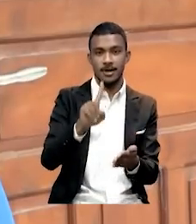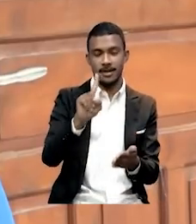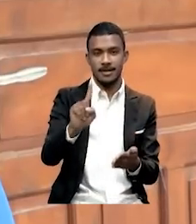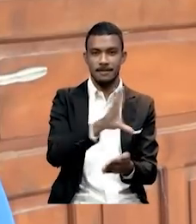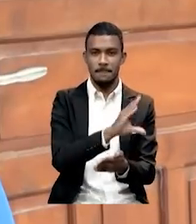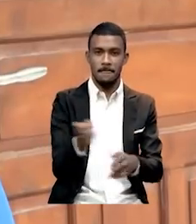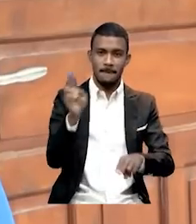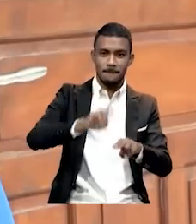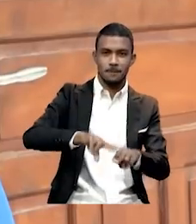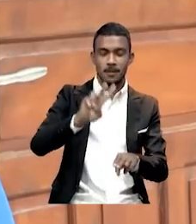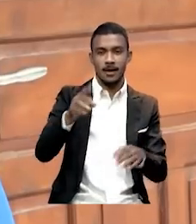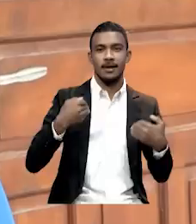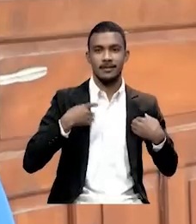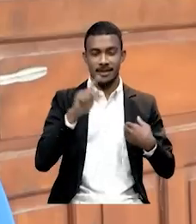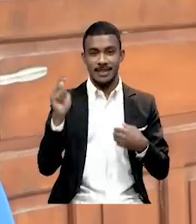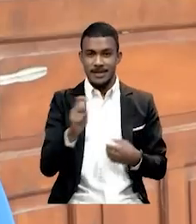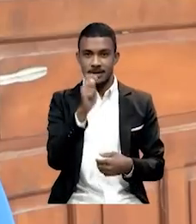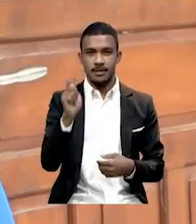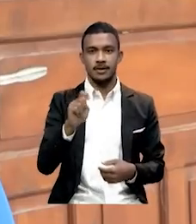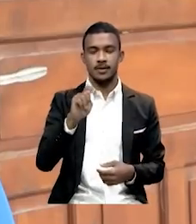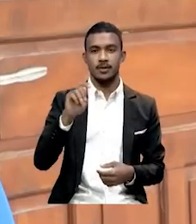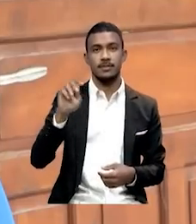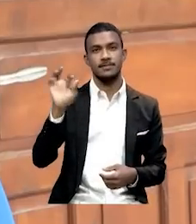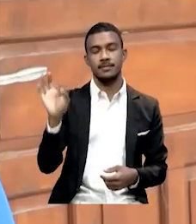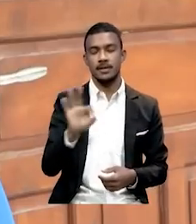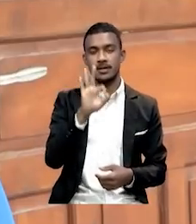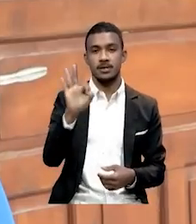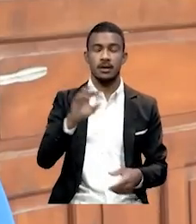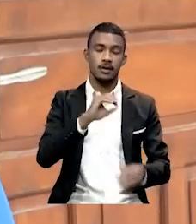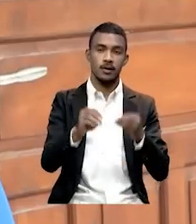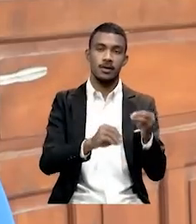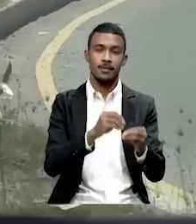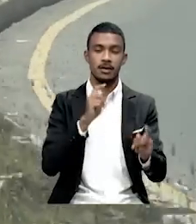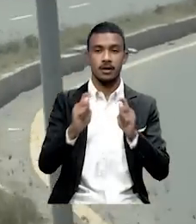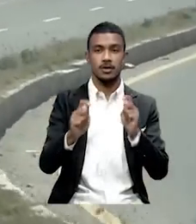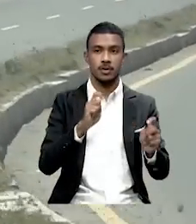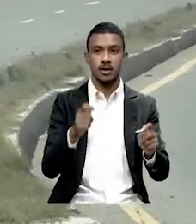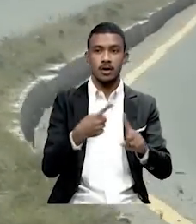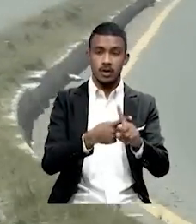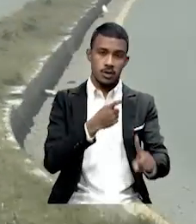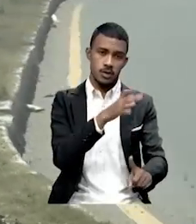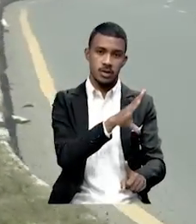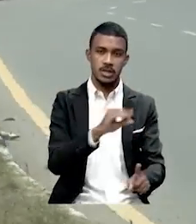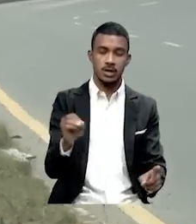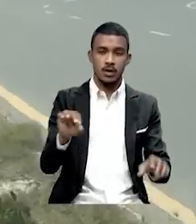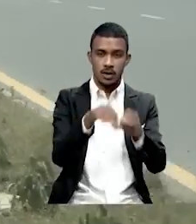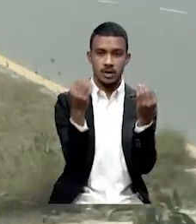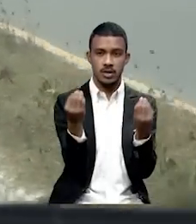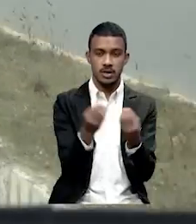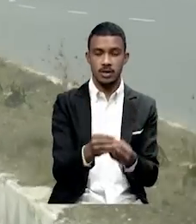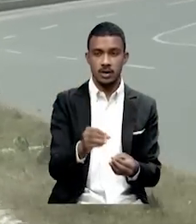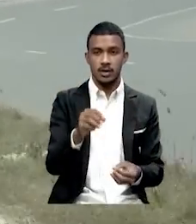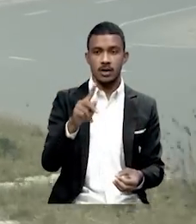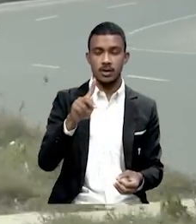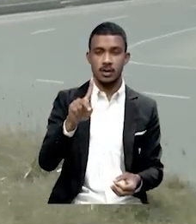iha tersa ho sesta kona ba transportasaun husik libur domin maka se fasilita luri sira